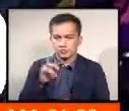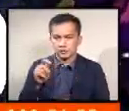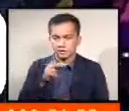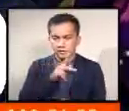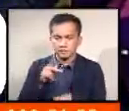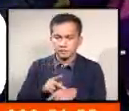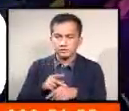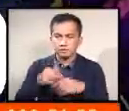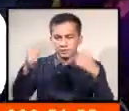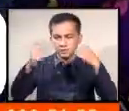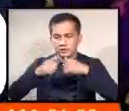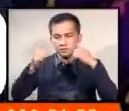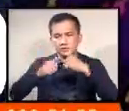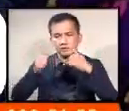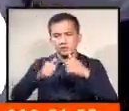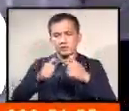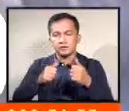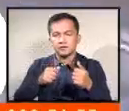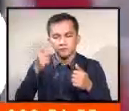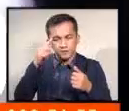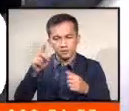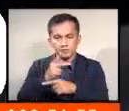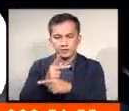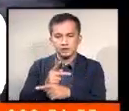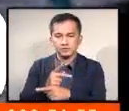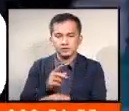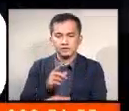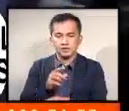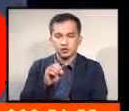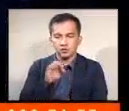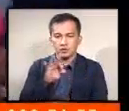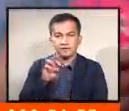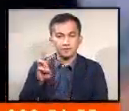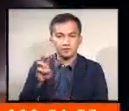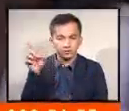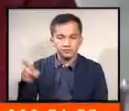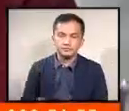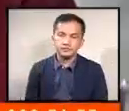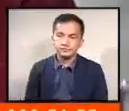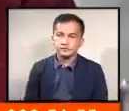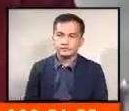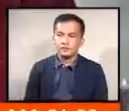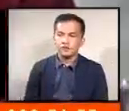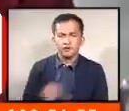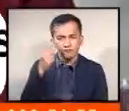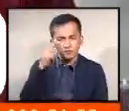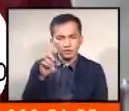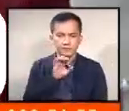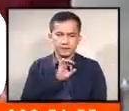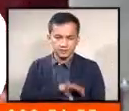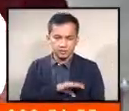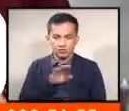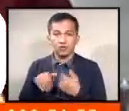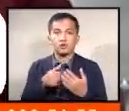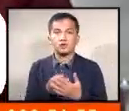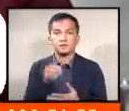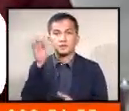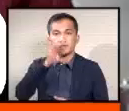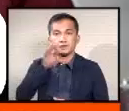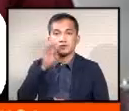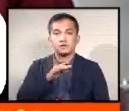ang isang Memorandum of Understanding para sa proteksyon ng mga OFW doon. It will be for the benefit of Filipinos.